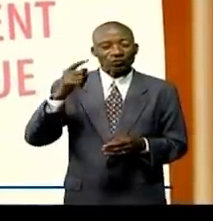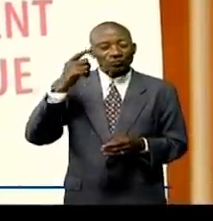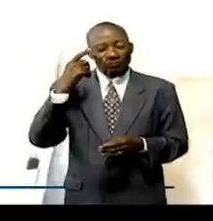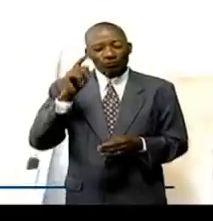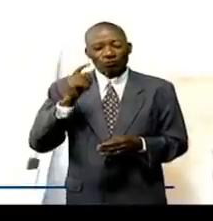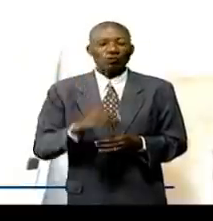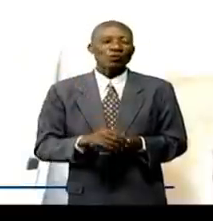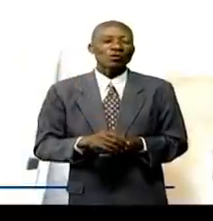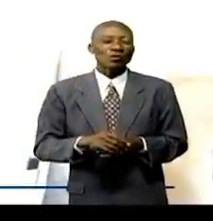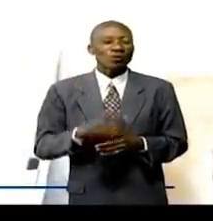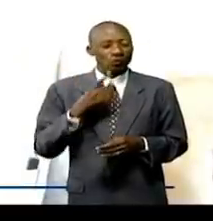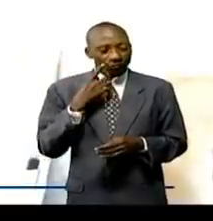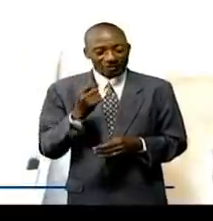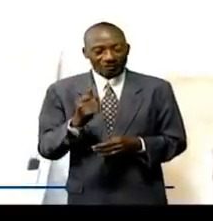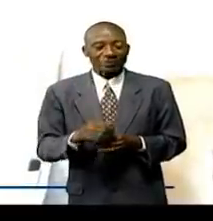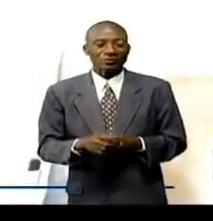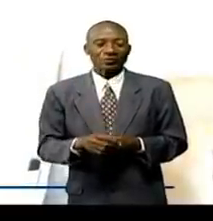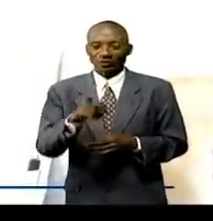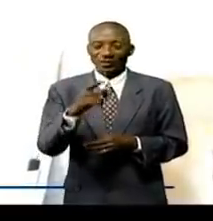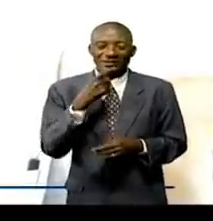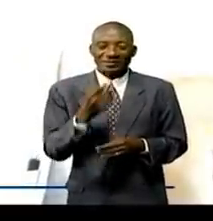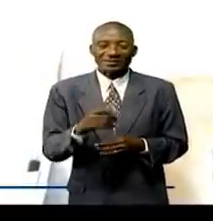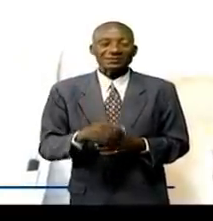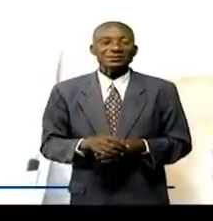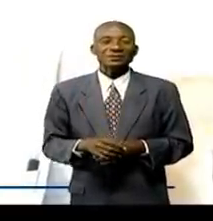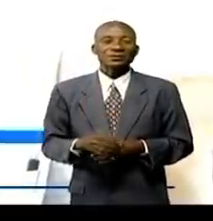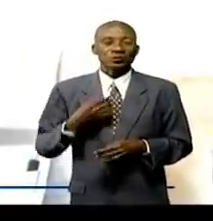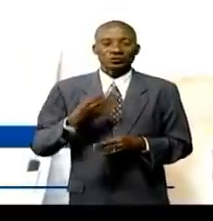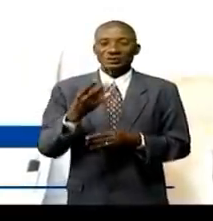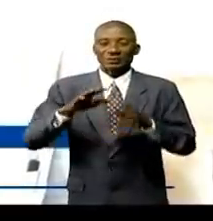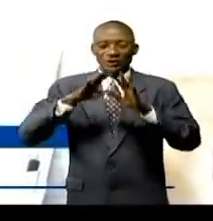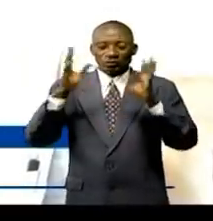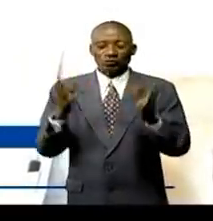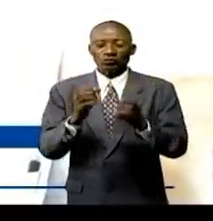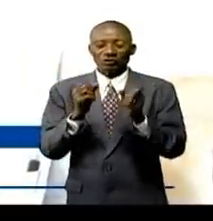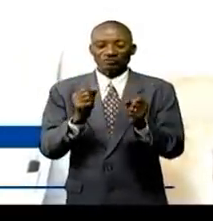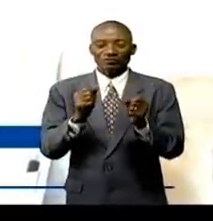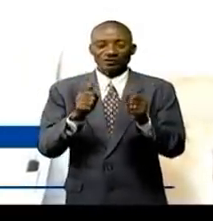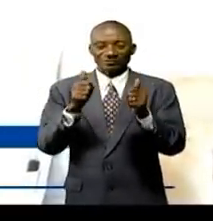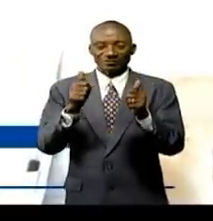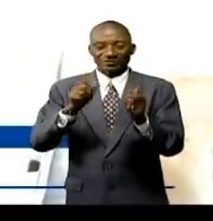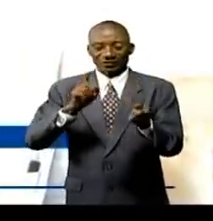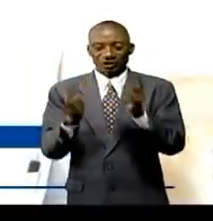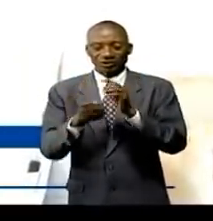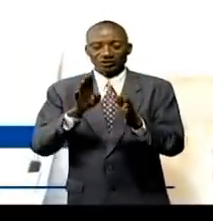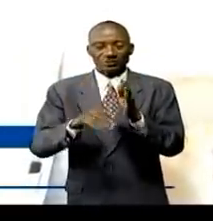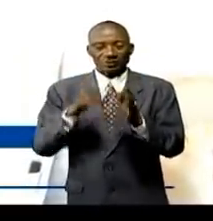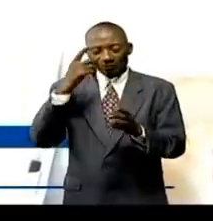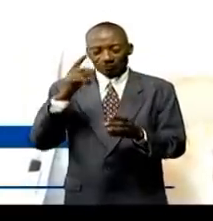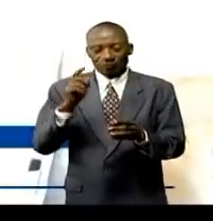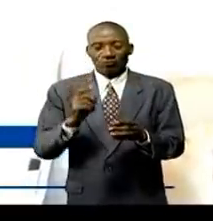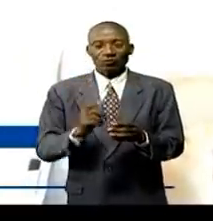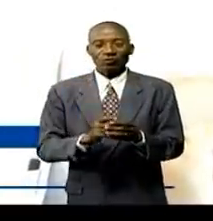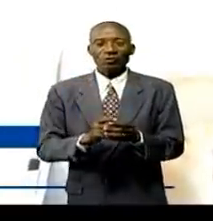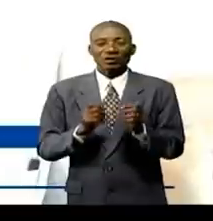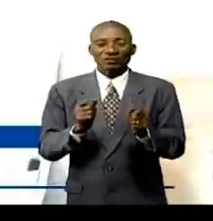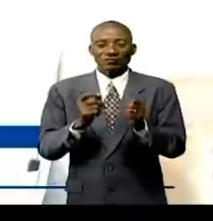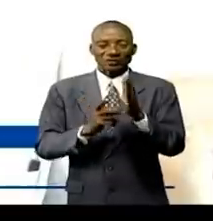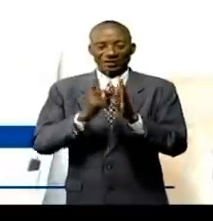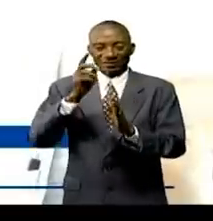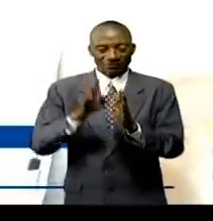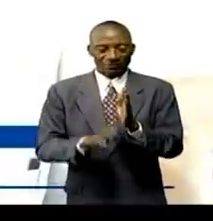D'engager toutes les forces vives de changement dans les processus de développement sur les continents.